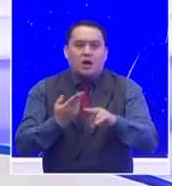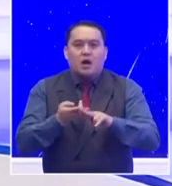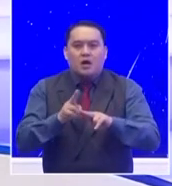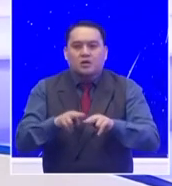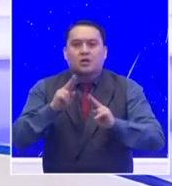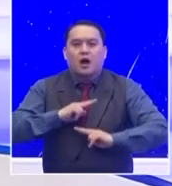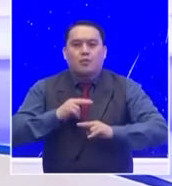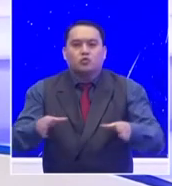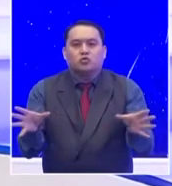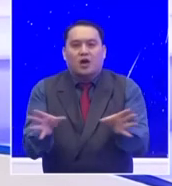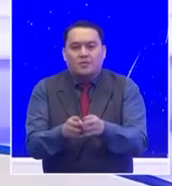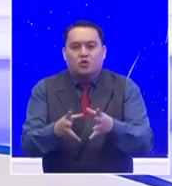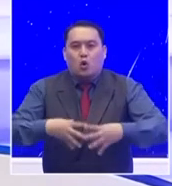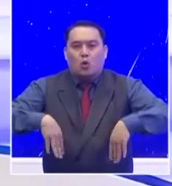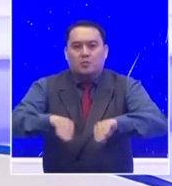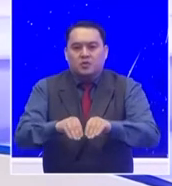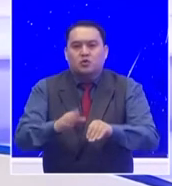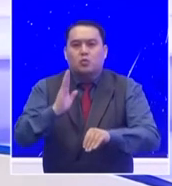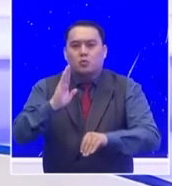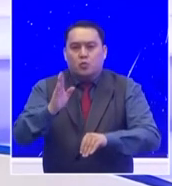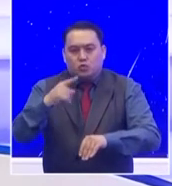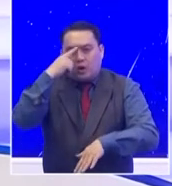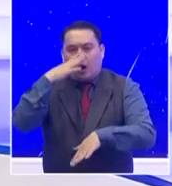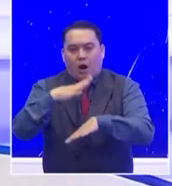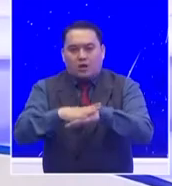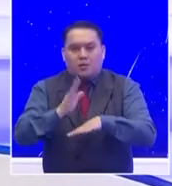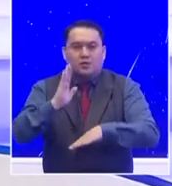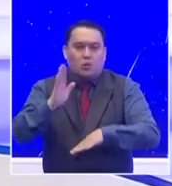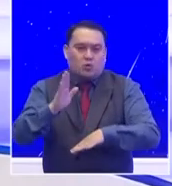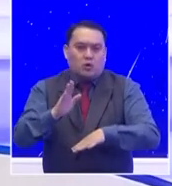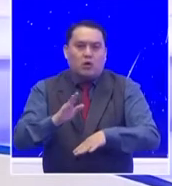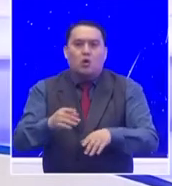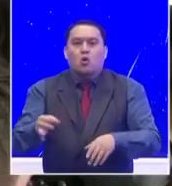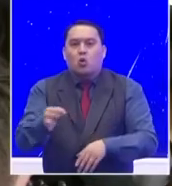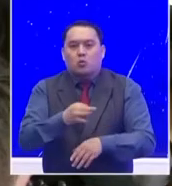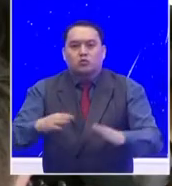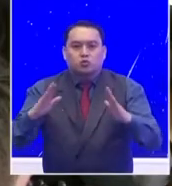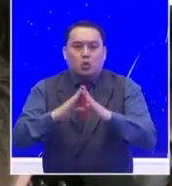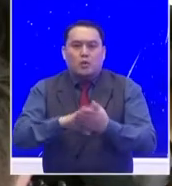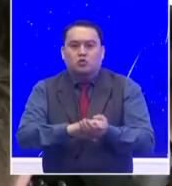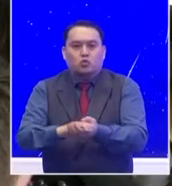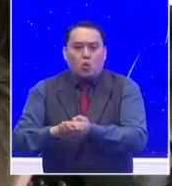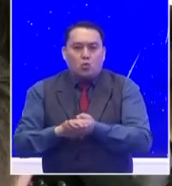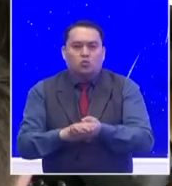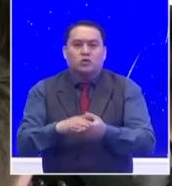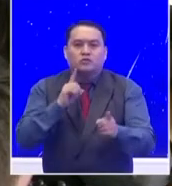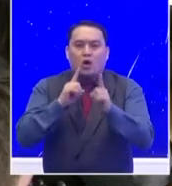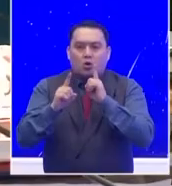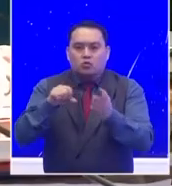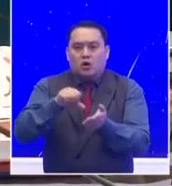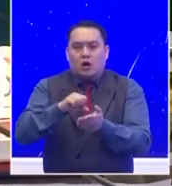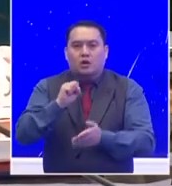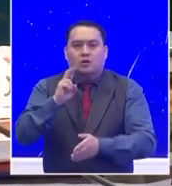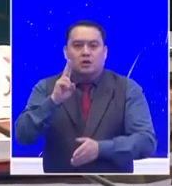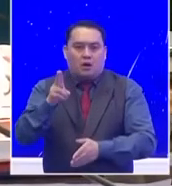будет работать совместно с общественными советами, действующими при акиматах. На базе областного дома дружбы прошел круглый стол с участием